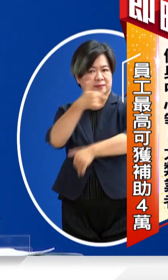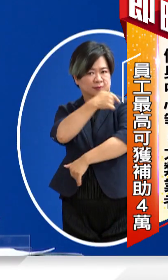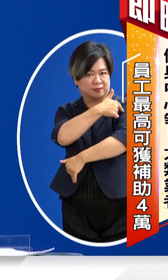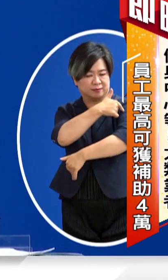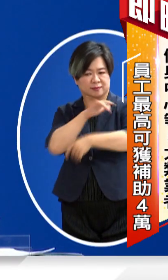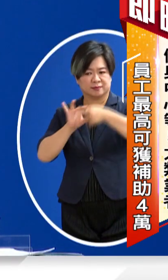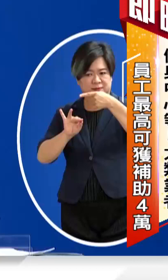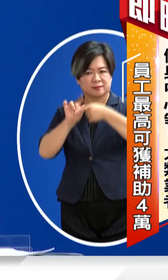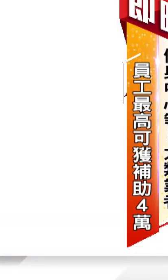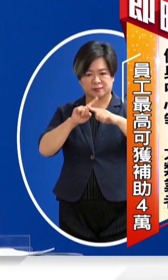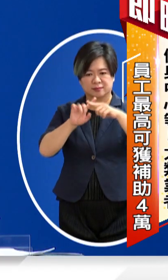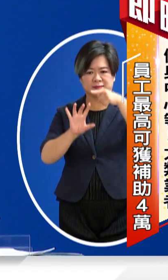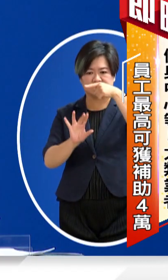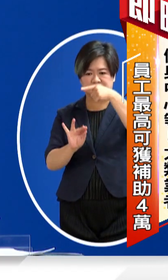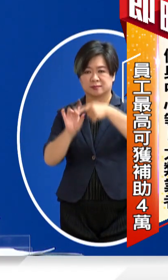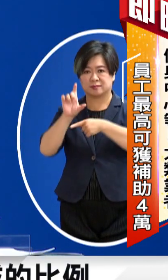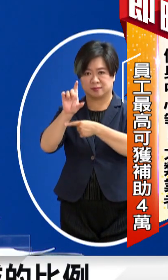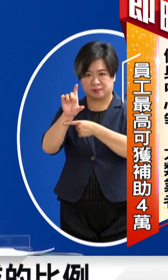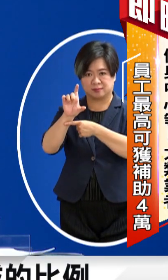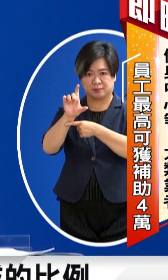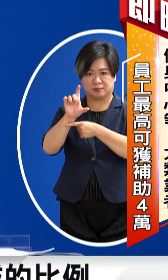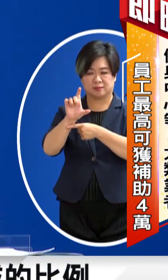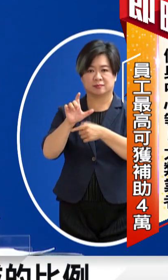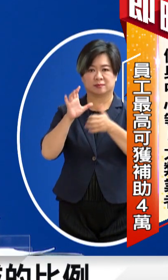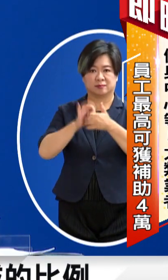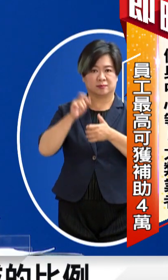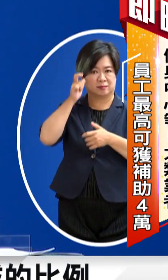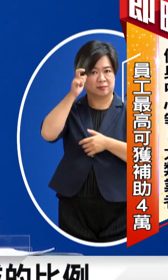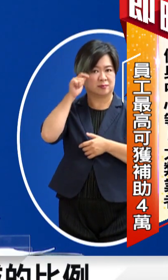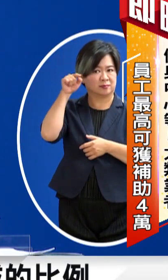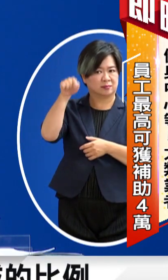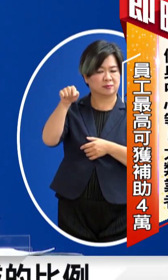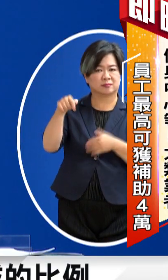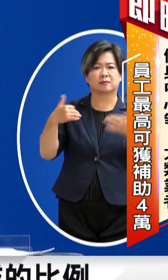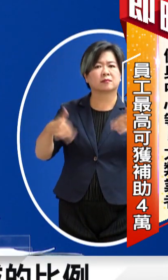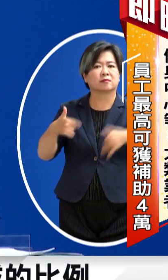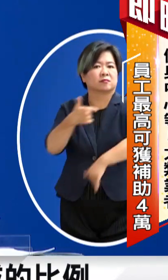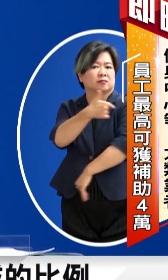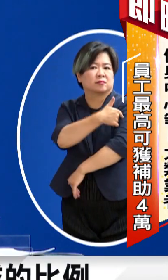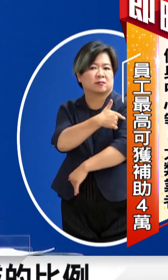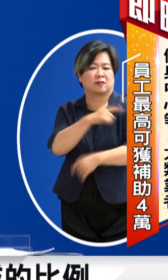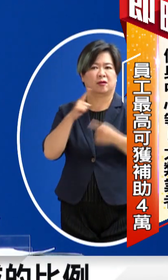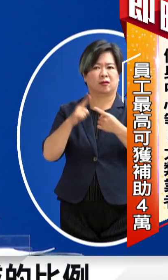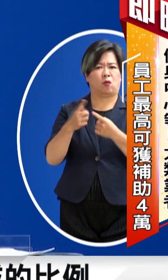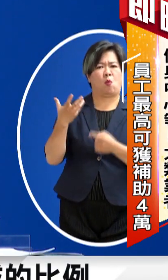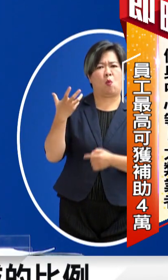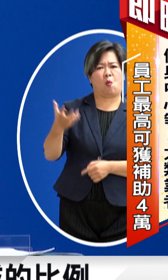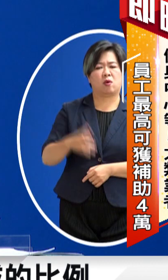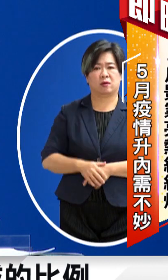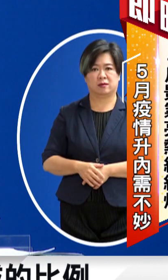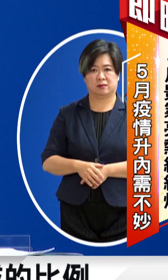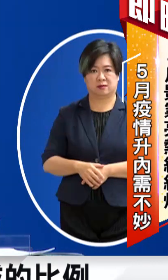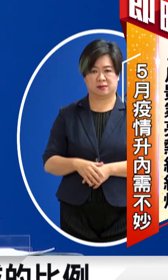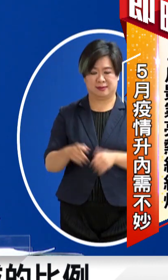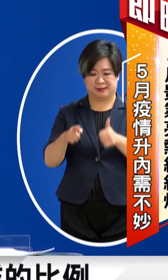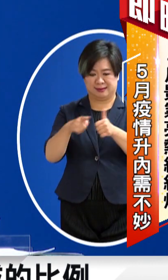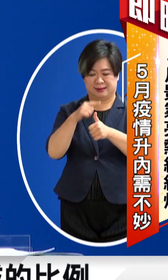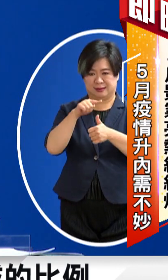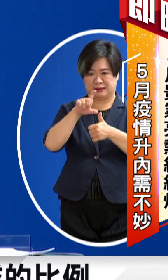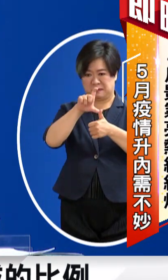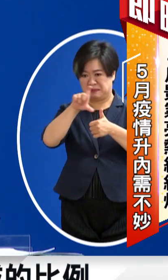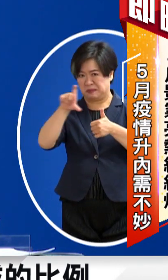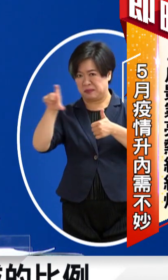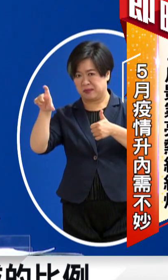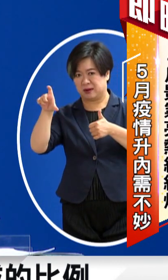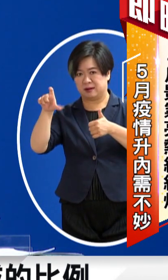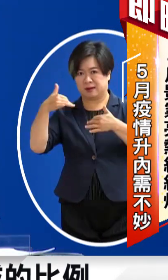他那个比例去算的啦。刚好在高雄市这边，他这个未接第一类未接种的这60%的